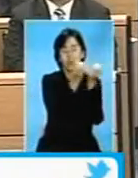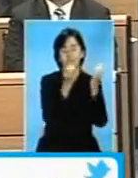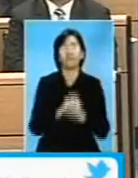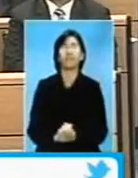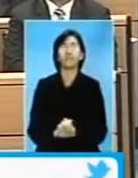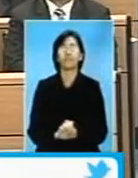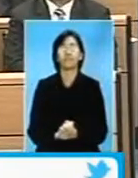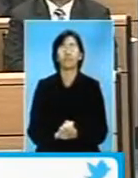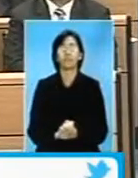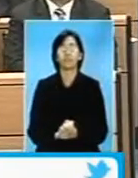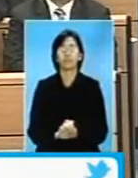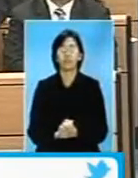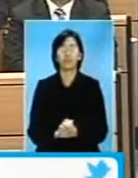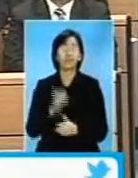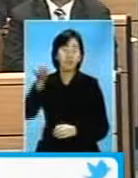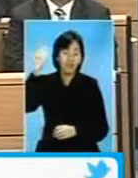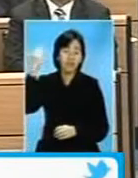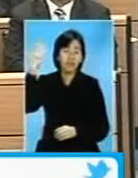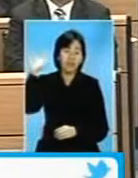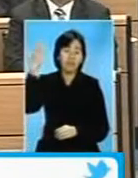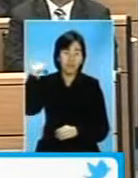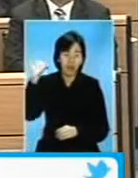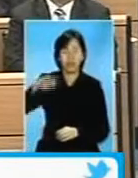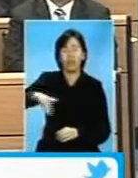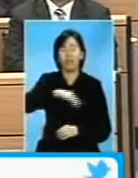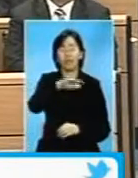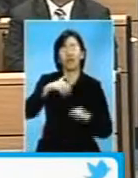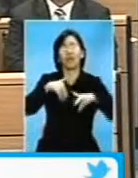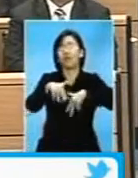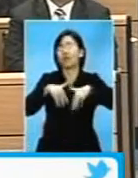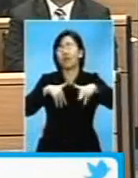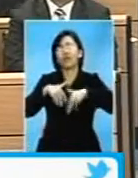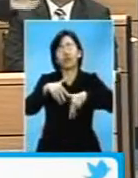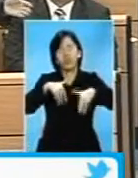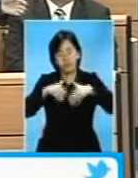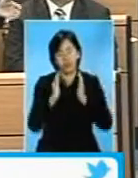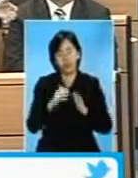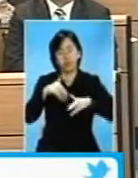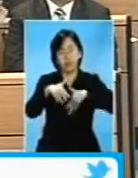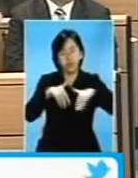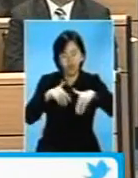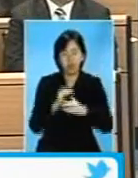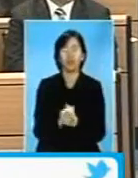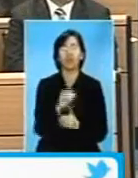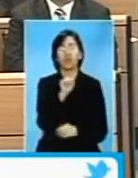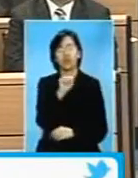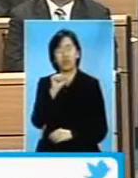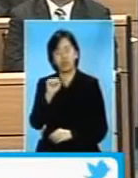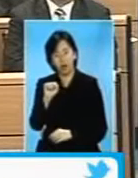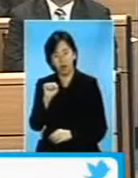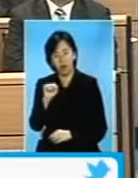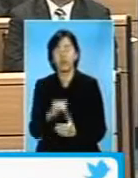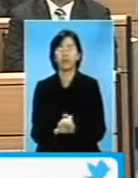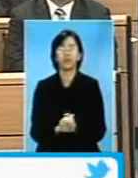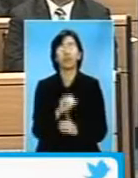พอมาถึงตรงนี้นะครับก็ที่ผ่านมาเนี่ยก็มีพวกเราเนี่ยพี่น้องประชาชนรวมทั้งสมาชิกสภาผู้แทนราษฎรจำนวนห